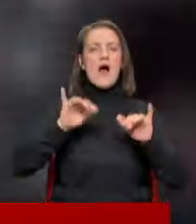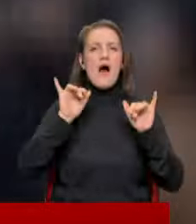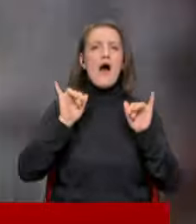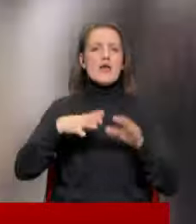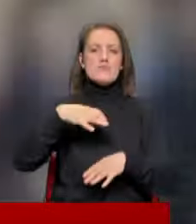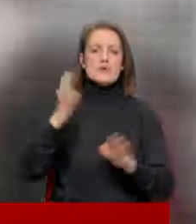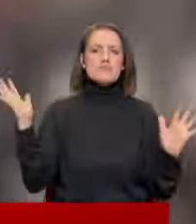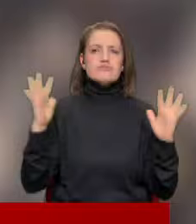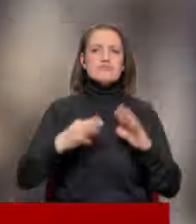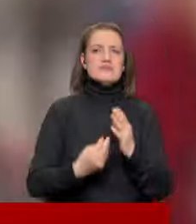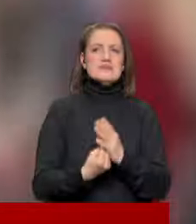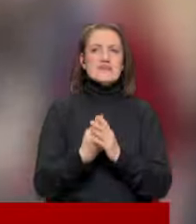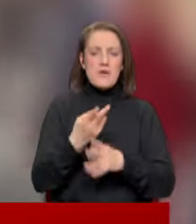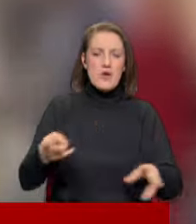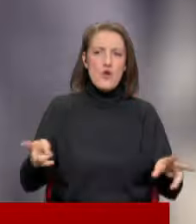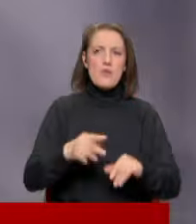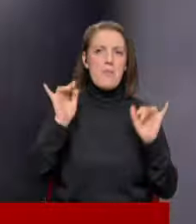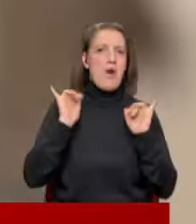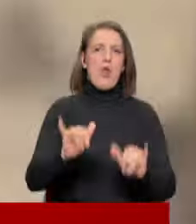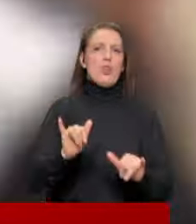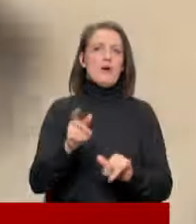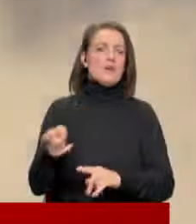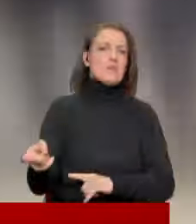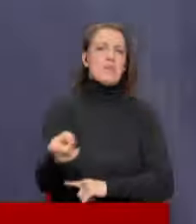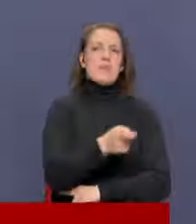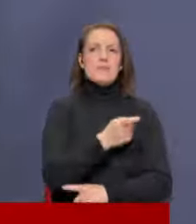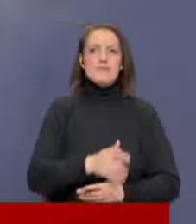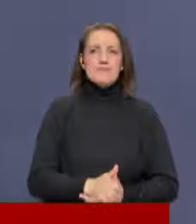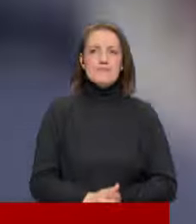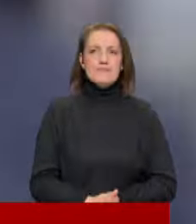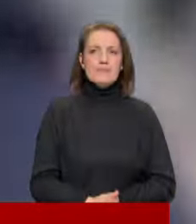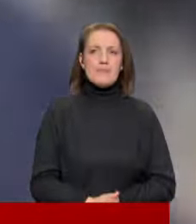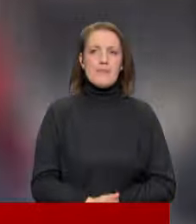toplandı sabahki vahşet tekrarlandı